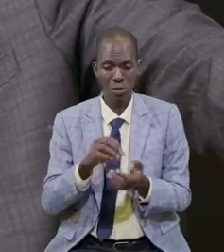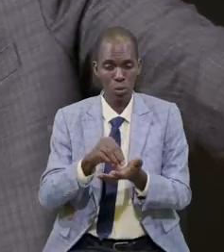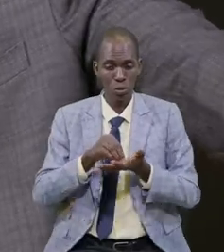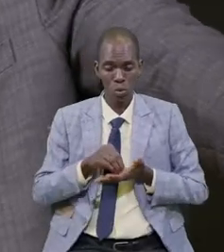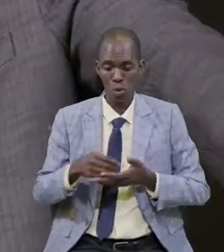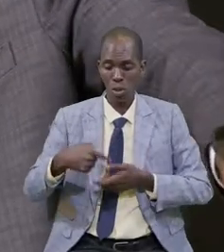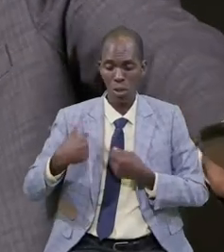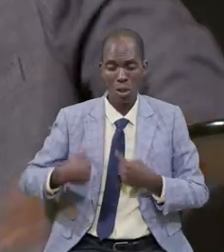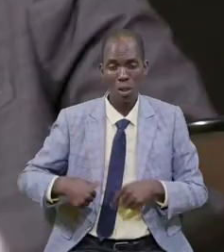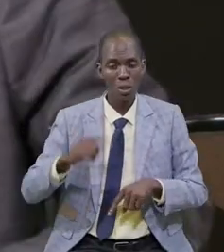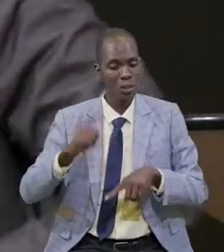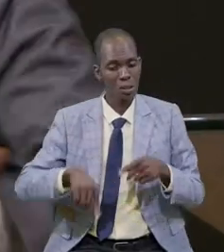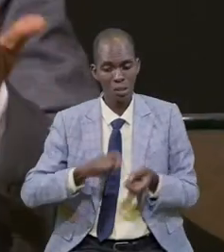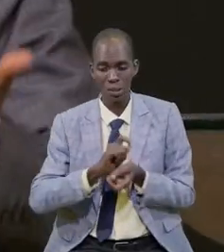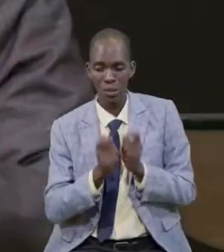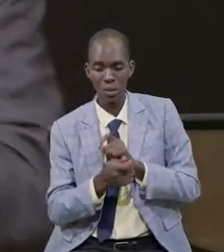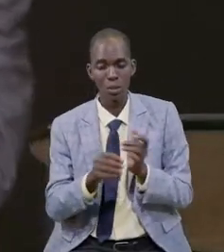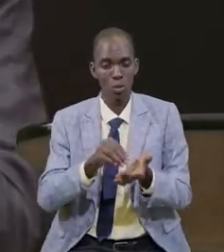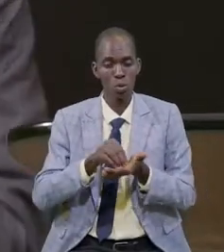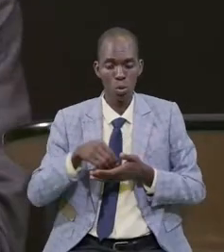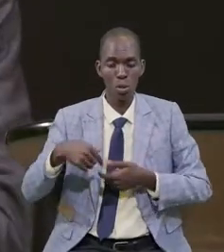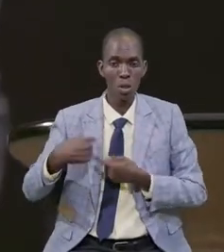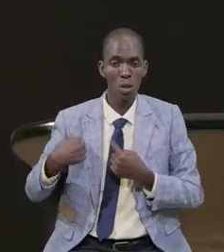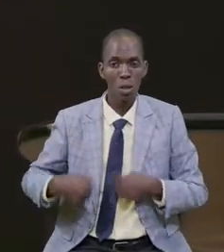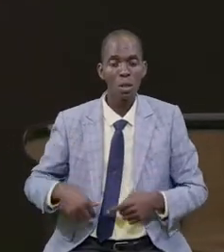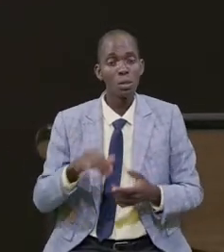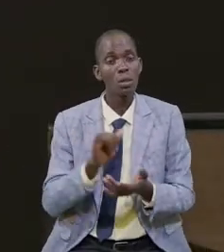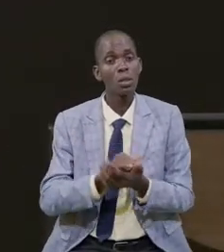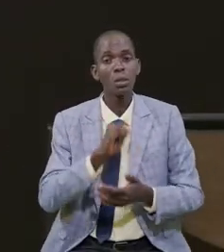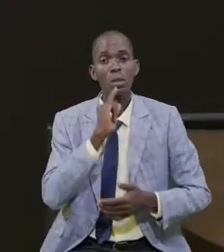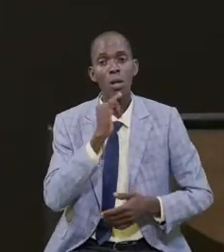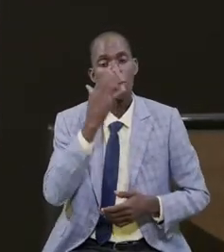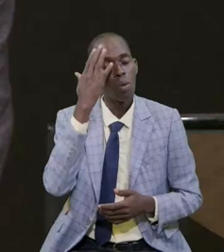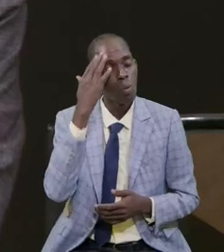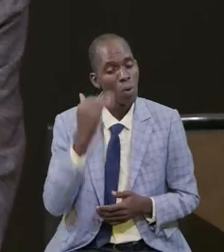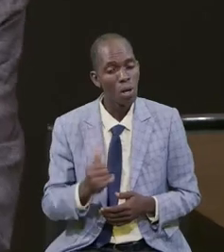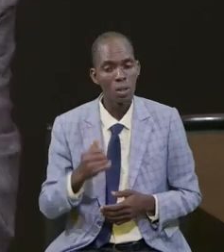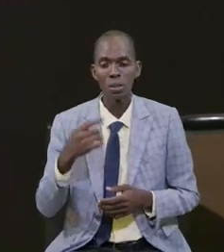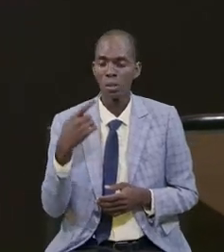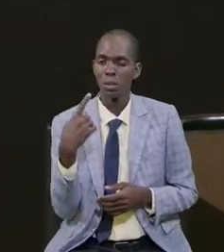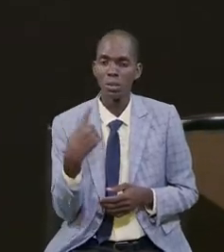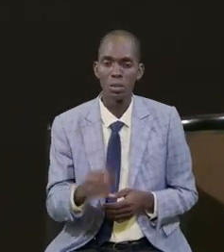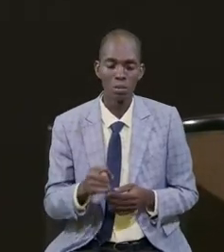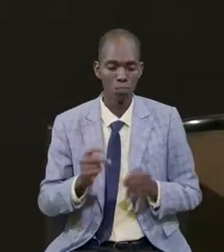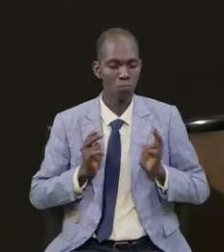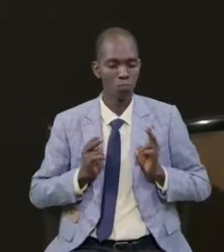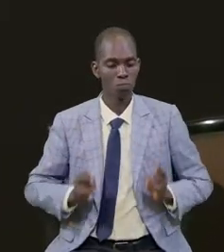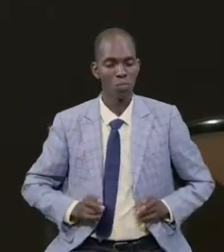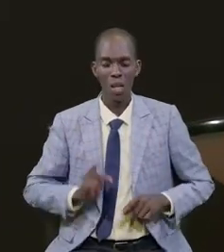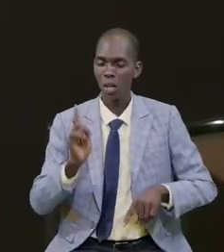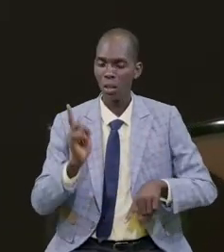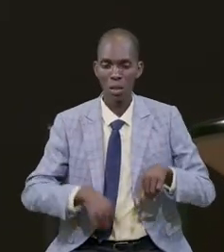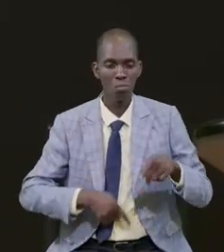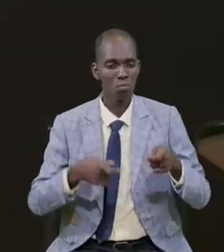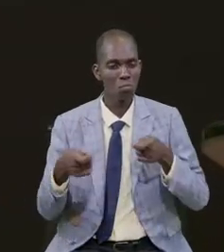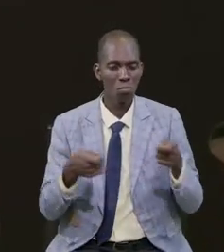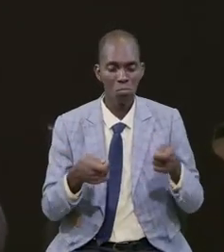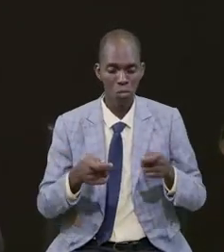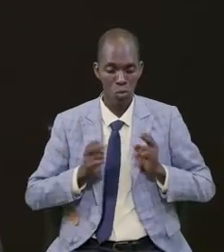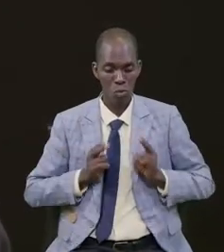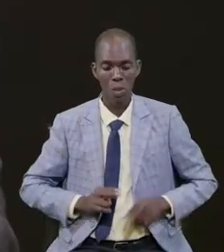langue, régénérer son cœur, il ne peut pas se transformer, ne pas transformer son cœur. C'est pourquoi il ne peut pas